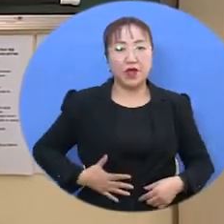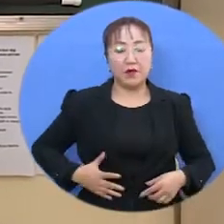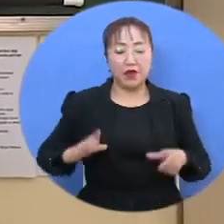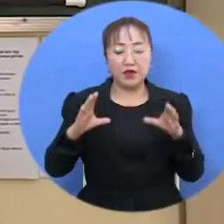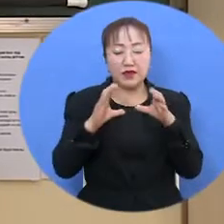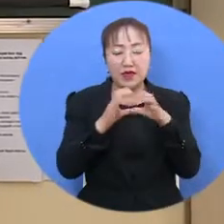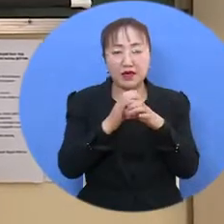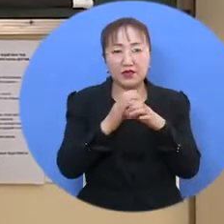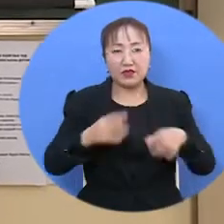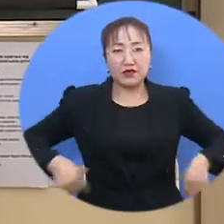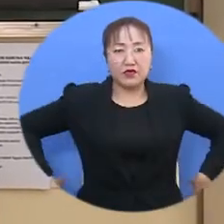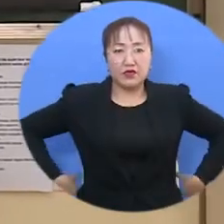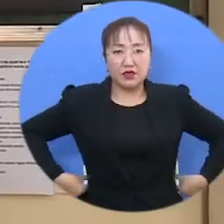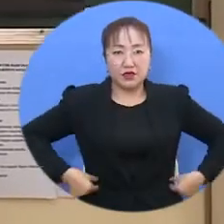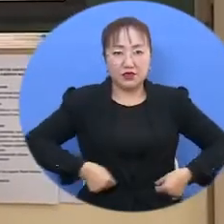хэмжинэ